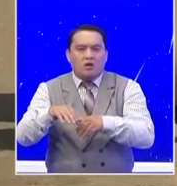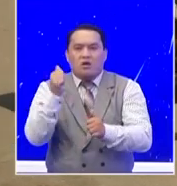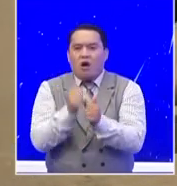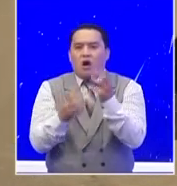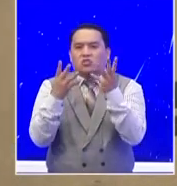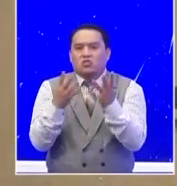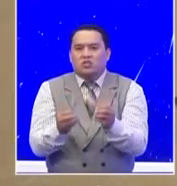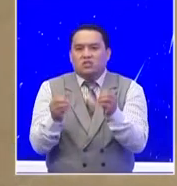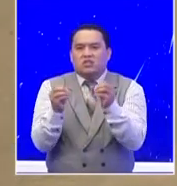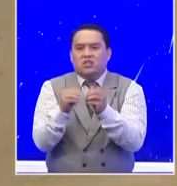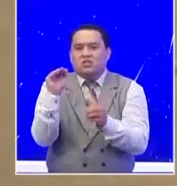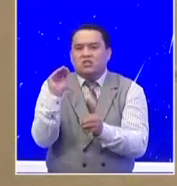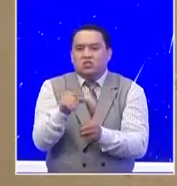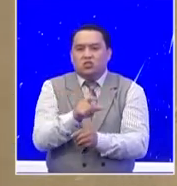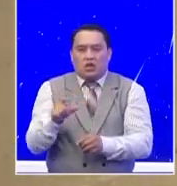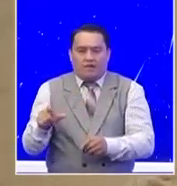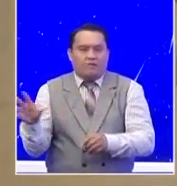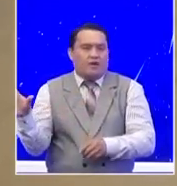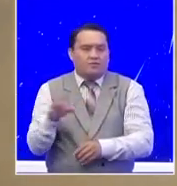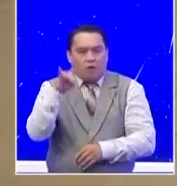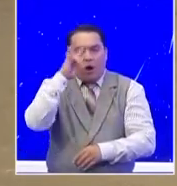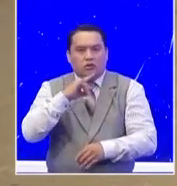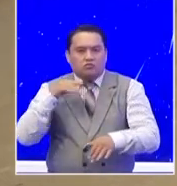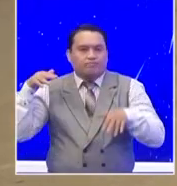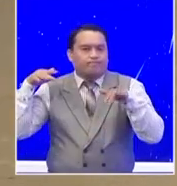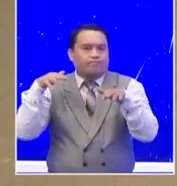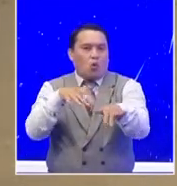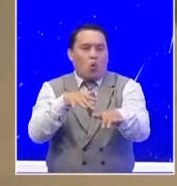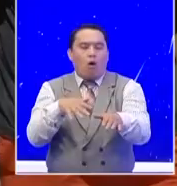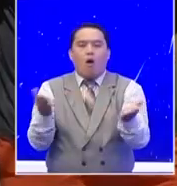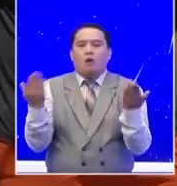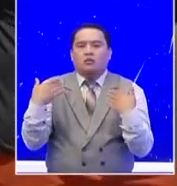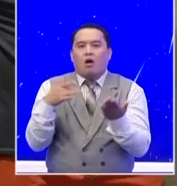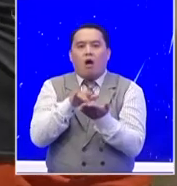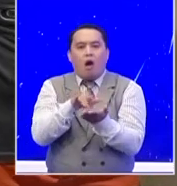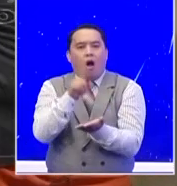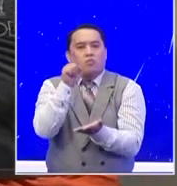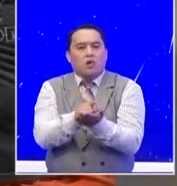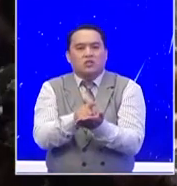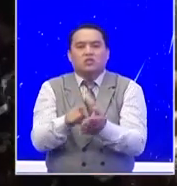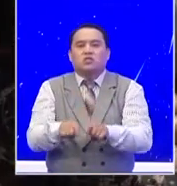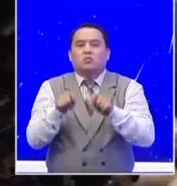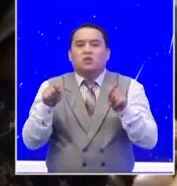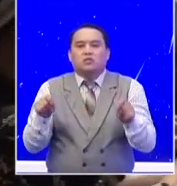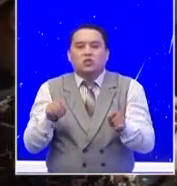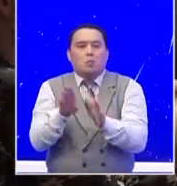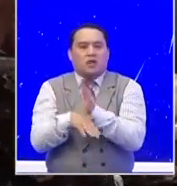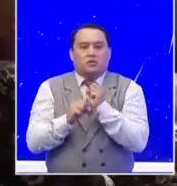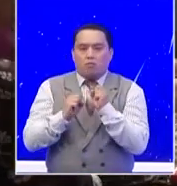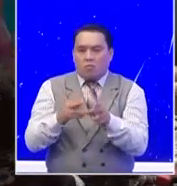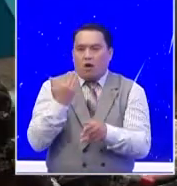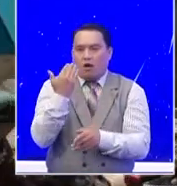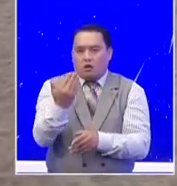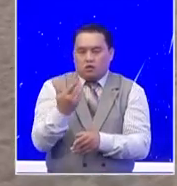ежедневно посещают десятки тысяч человек со всей страны и не только. Туристы отдыхают, а обязанность спасателей – создать максимальную безопасность для